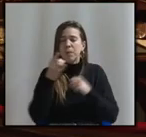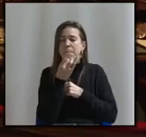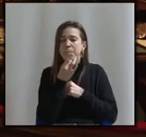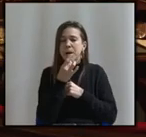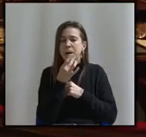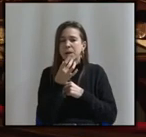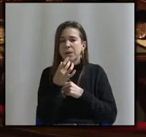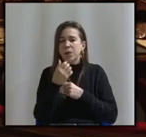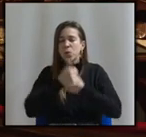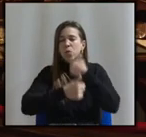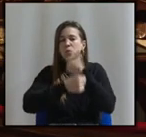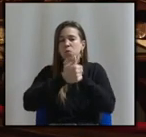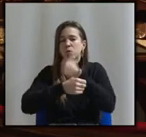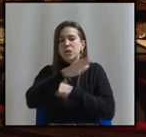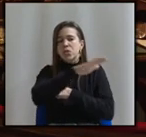Senyor Anglada.